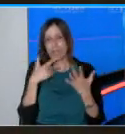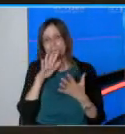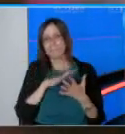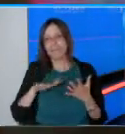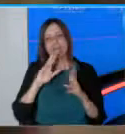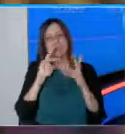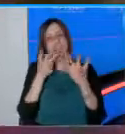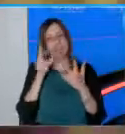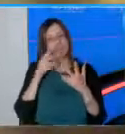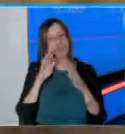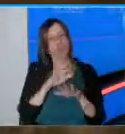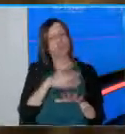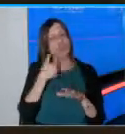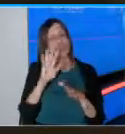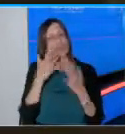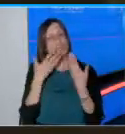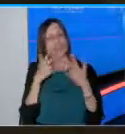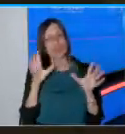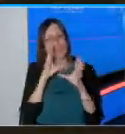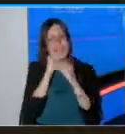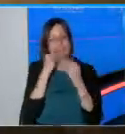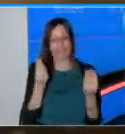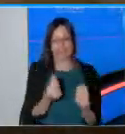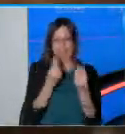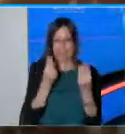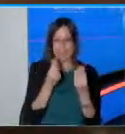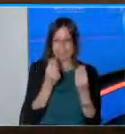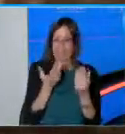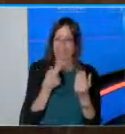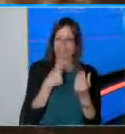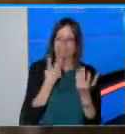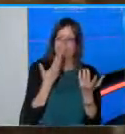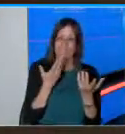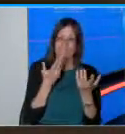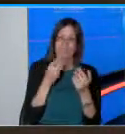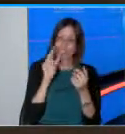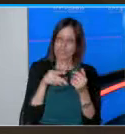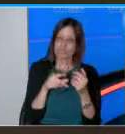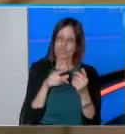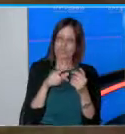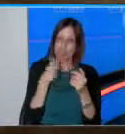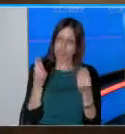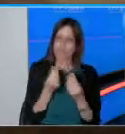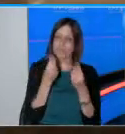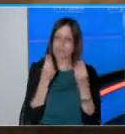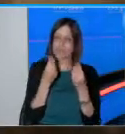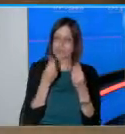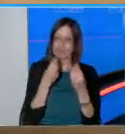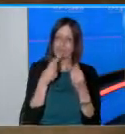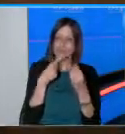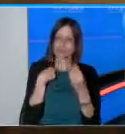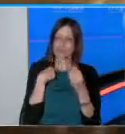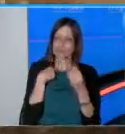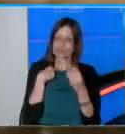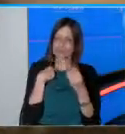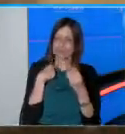הציבורי. יש תחושה של יותר פתיחות לדבר על הדברים. ניתו. כן, אז נכון, בדיוק. יש פה איזה פטיש שבא בדיוק. לפנים של כל